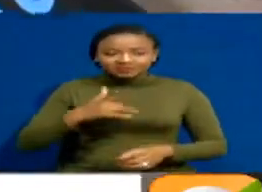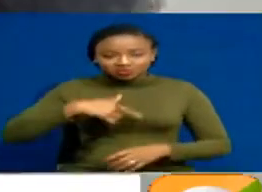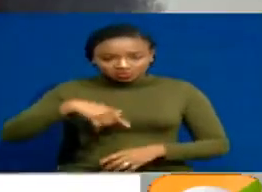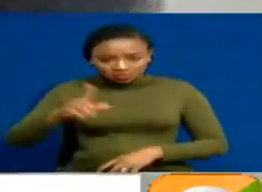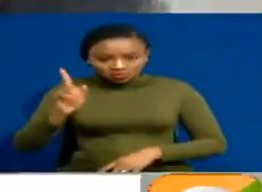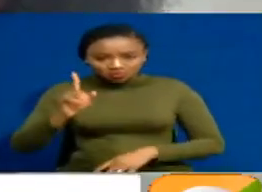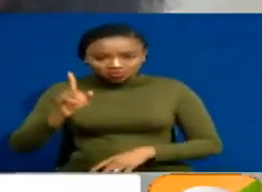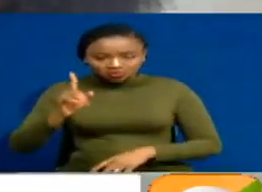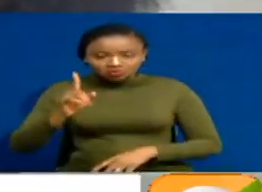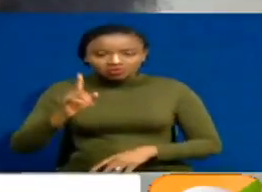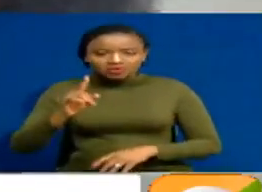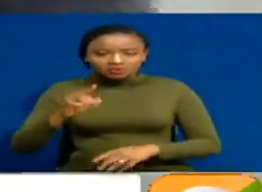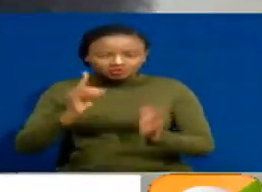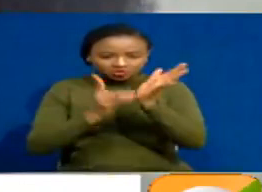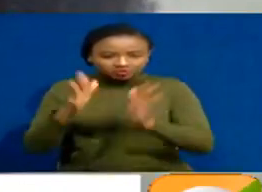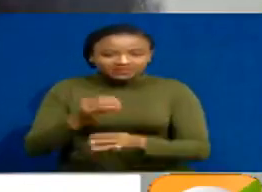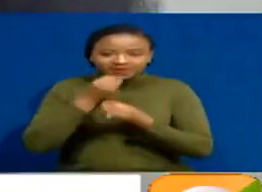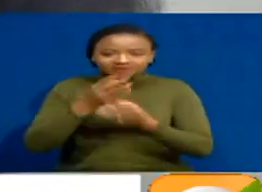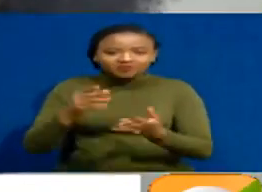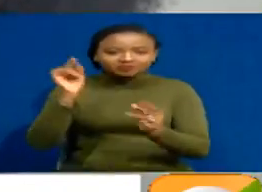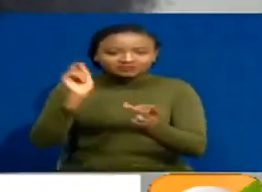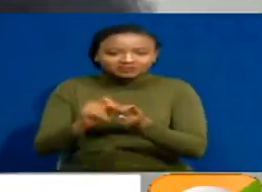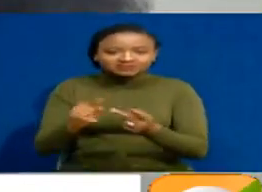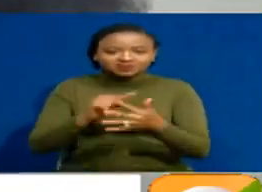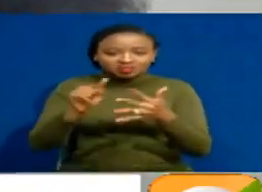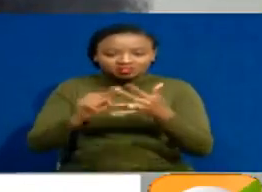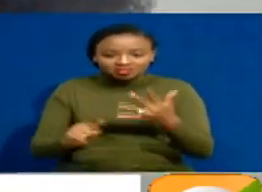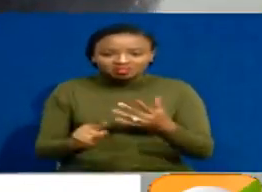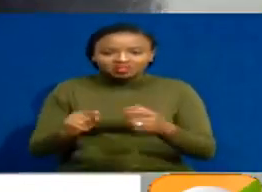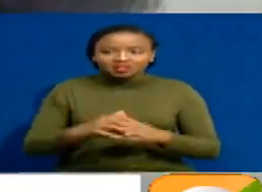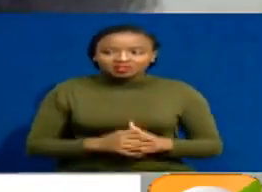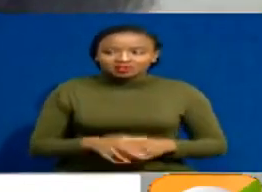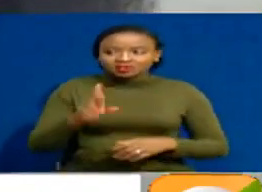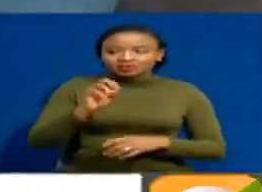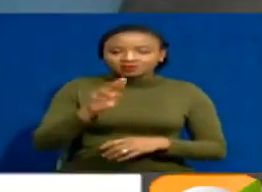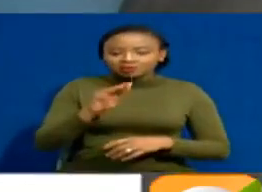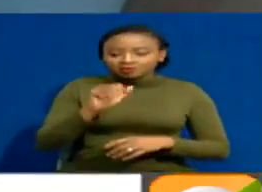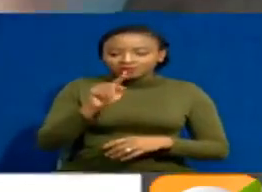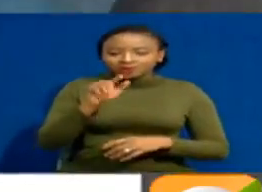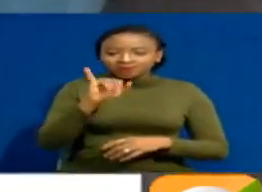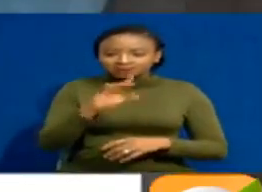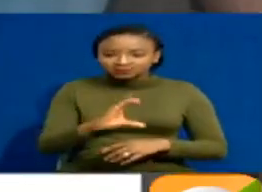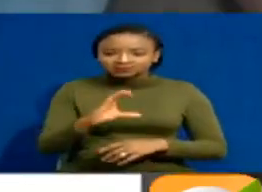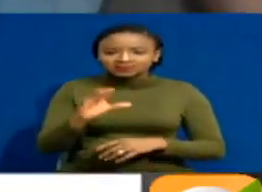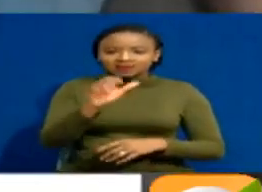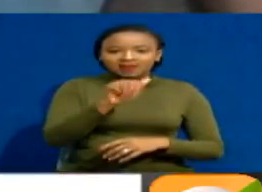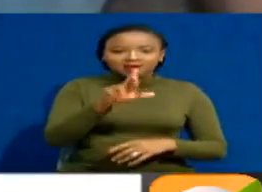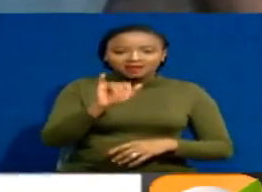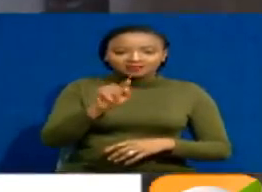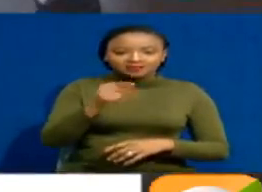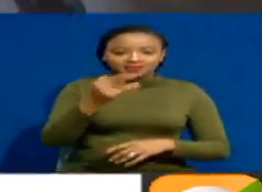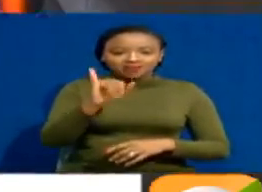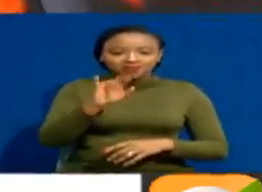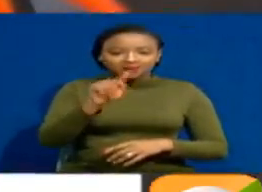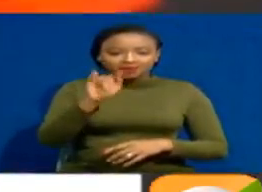umpime rheumatic arthritis. Akaenda akapimwa na akapatikana ako nayo. Sasa sahii ameanza matibabu, hiyo ilikuwa tu jana juzi